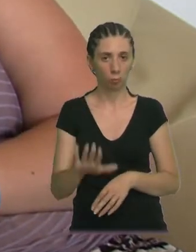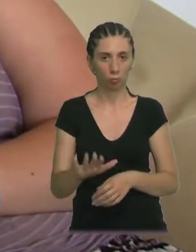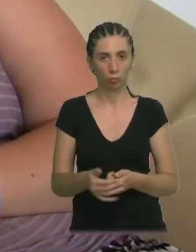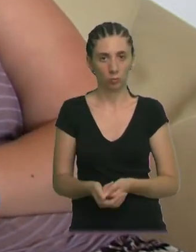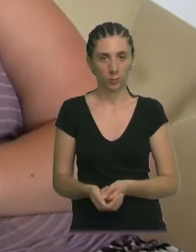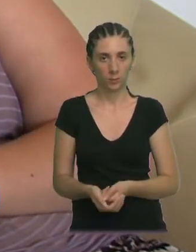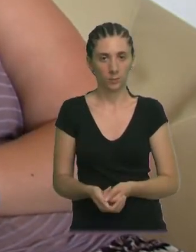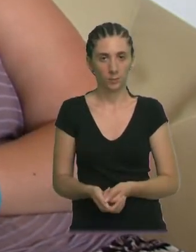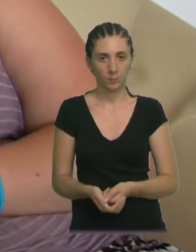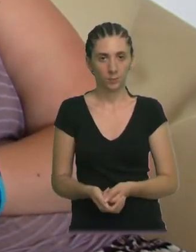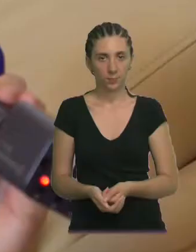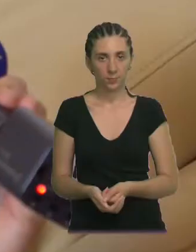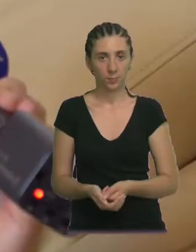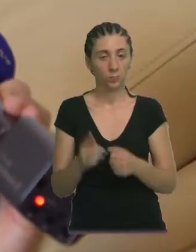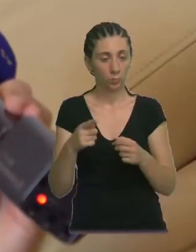tome.